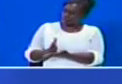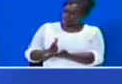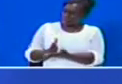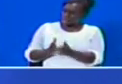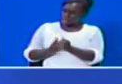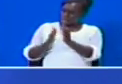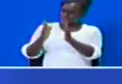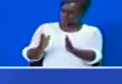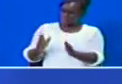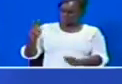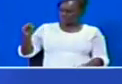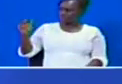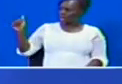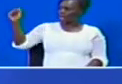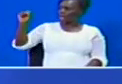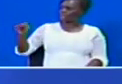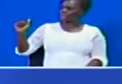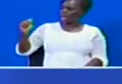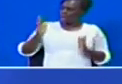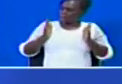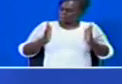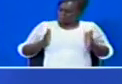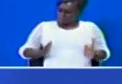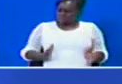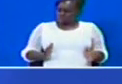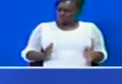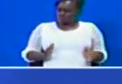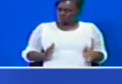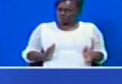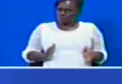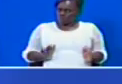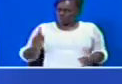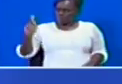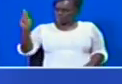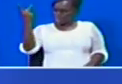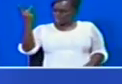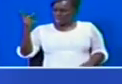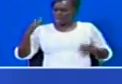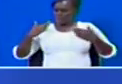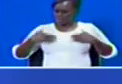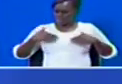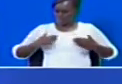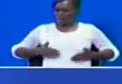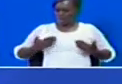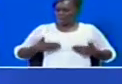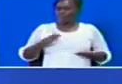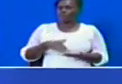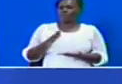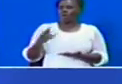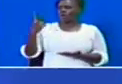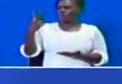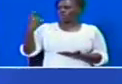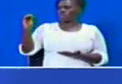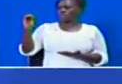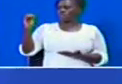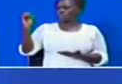bearer wa NASA awe ni yule mwenye wa Kenya watafurahia zaidi. In